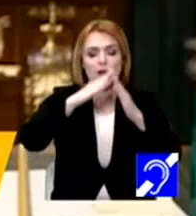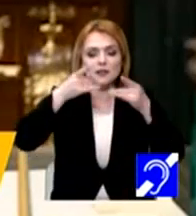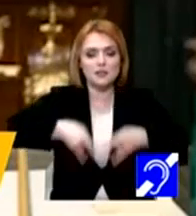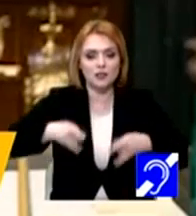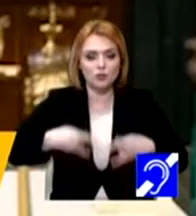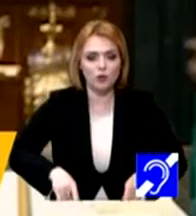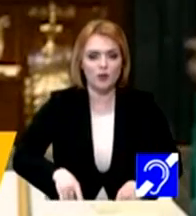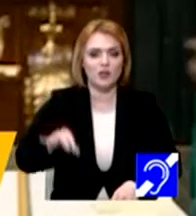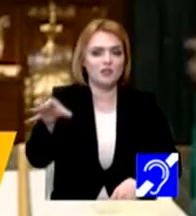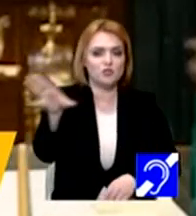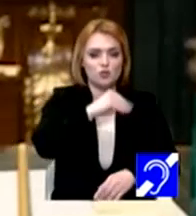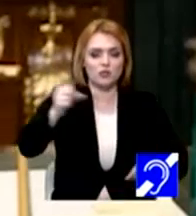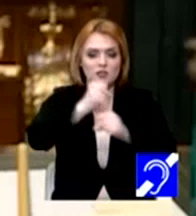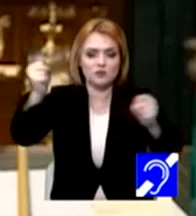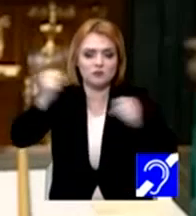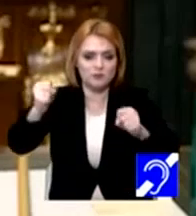їх?